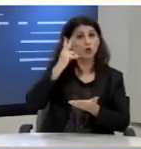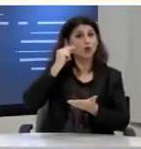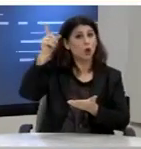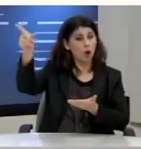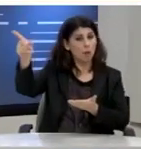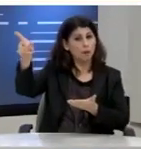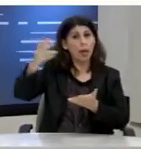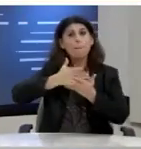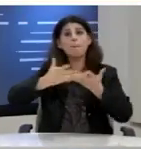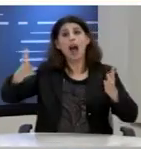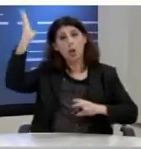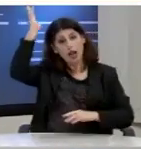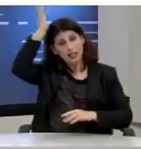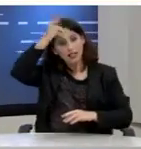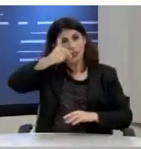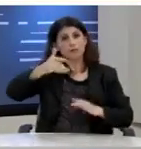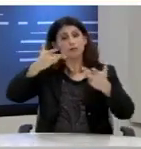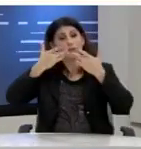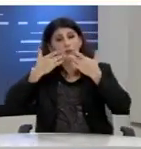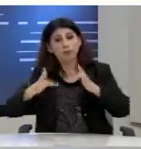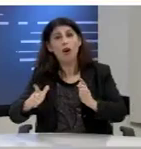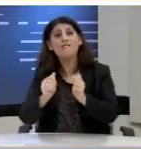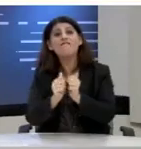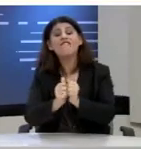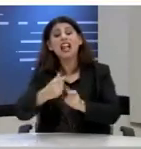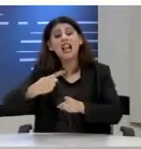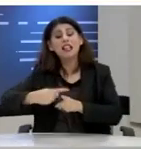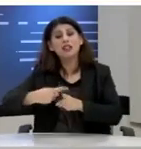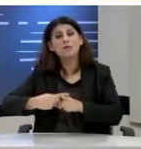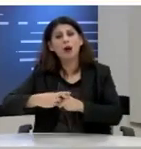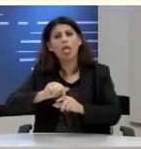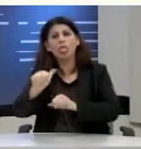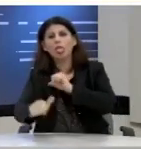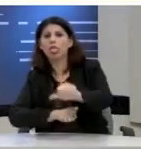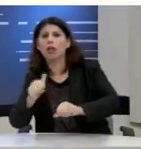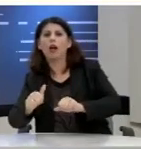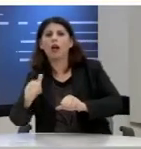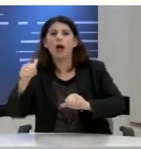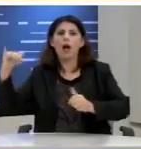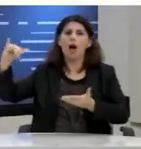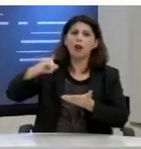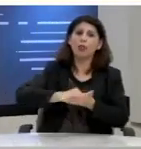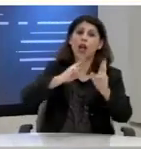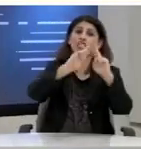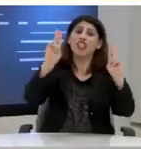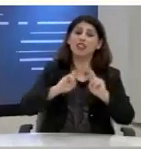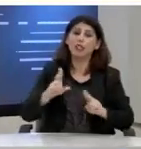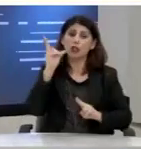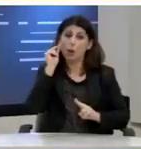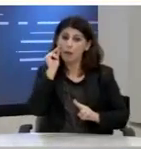Σκοπίο που λεγόταν Μεγάλο Αλεξάνδρου και εγκαταλείψανε το φιλελληνισμό τους και το έπανε αεροδρόμιο Διεθνές των